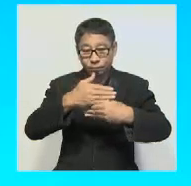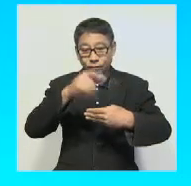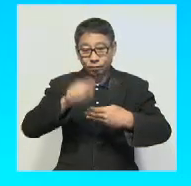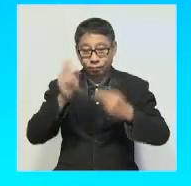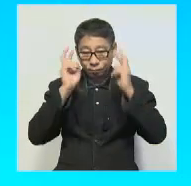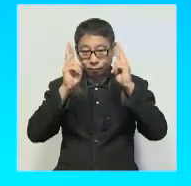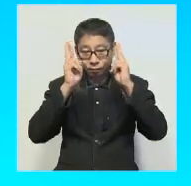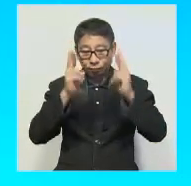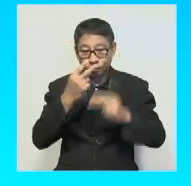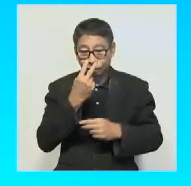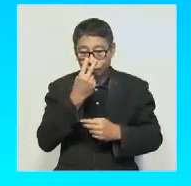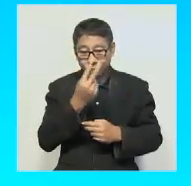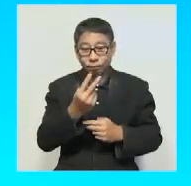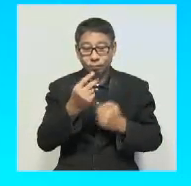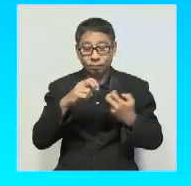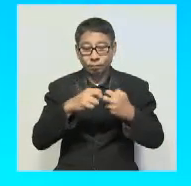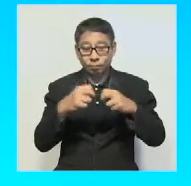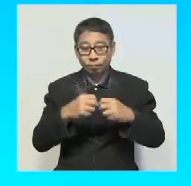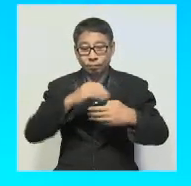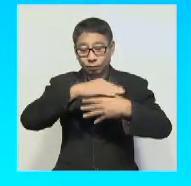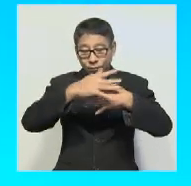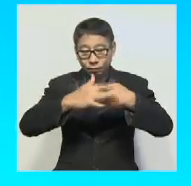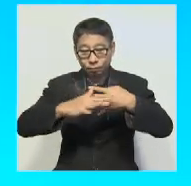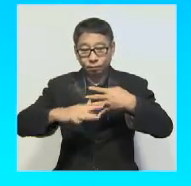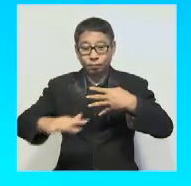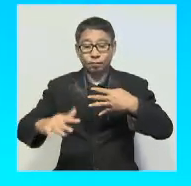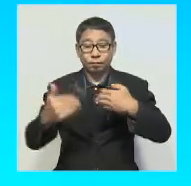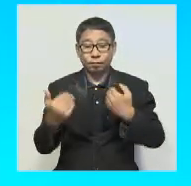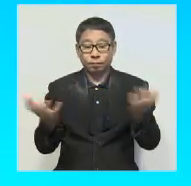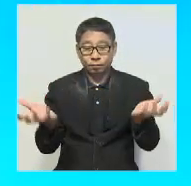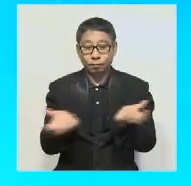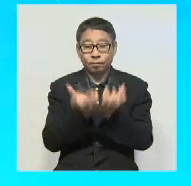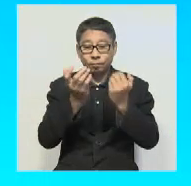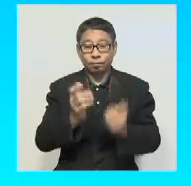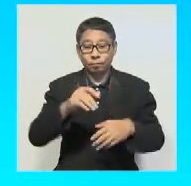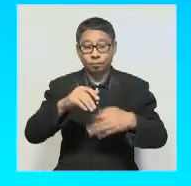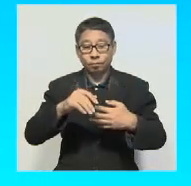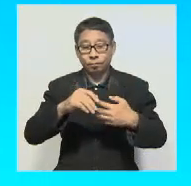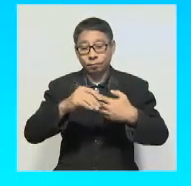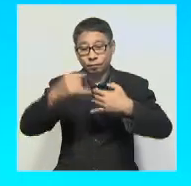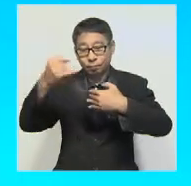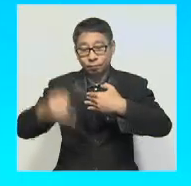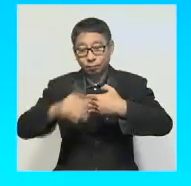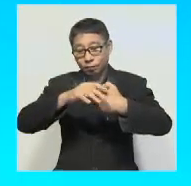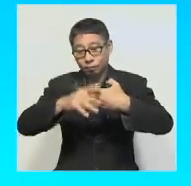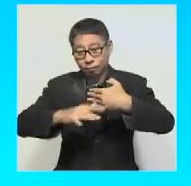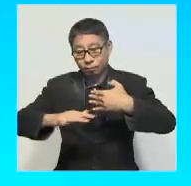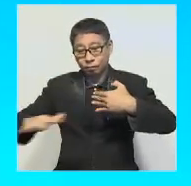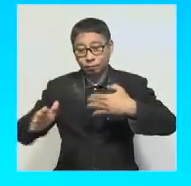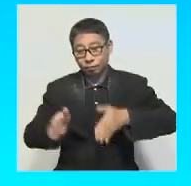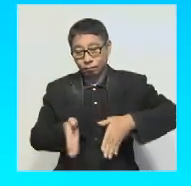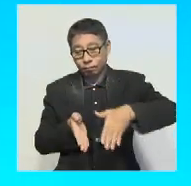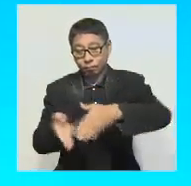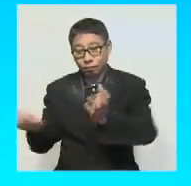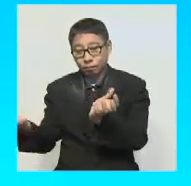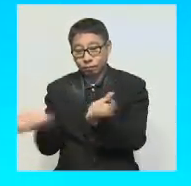วังแล้วก็พิจารณาอย่างละเอียดรอบคอบในการระบายน้ำนะคะซึ่งอาจจะไปส่งผลให้พื้นที่รับน้ำท้ายเขื่อนตามแนวริมล